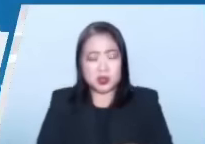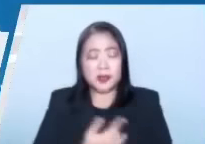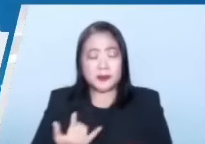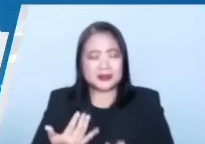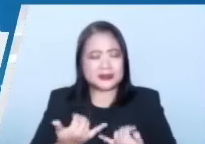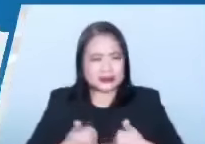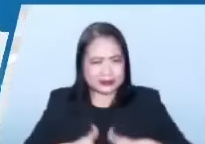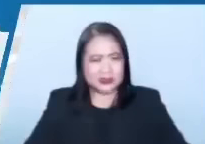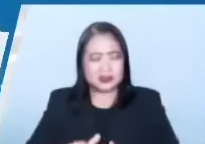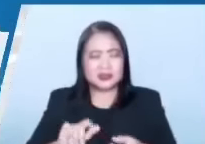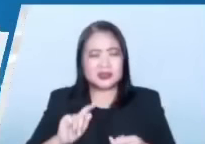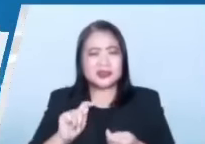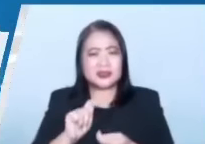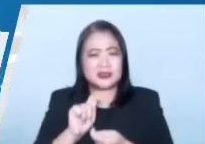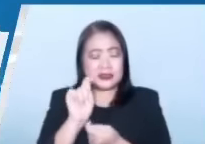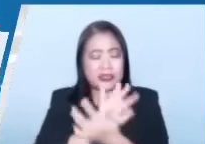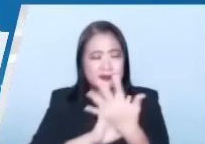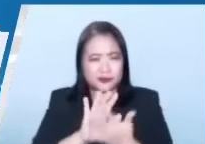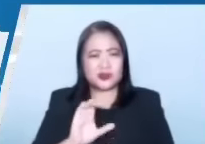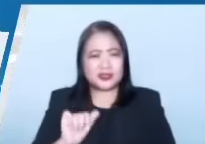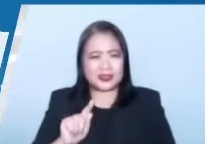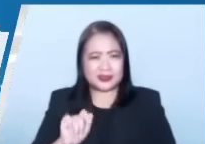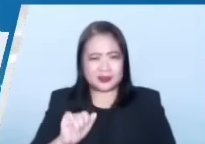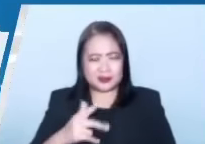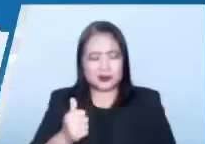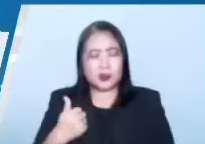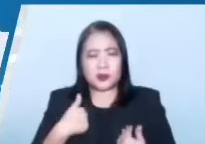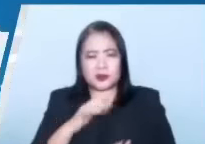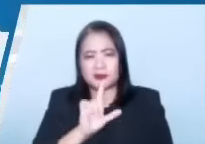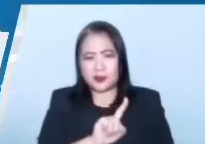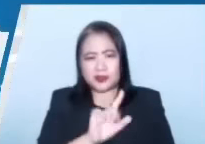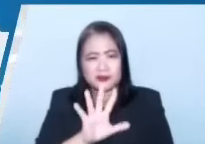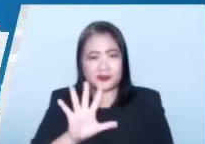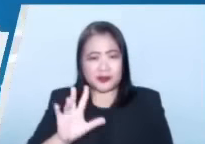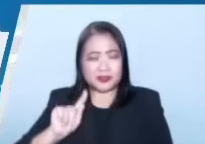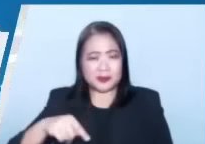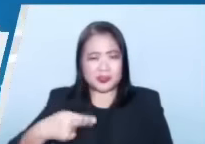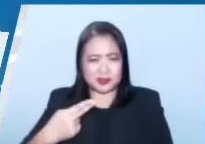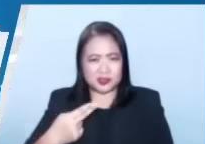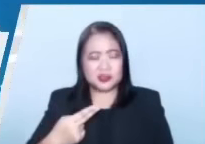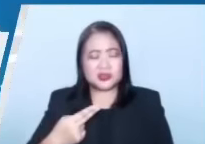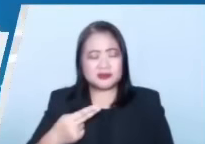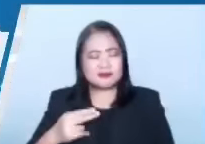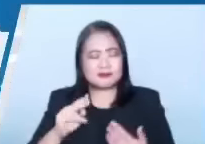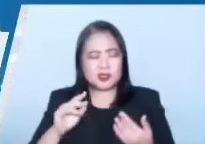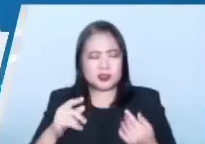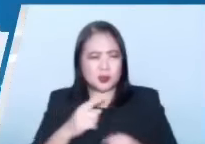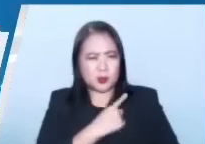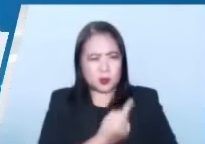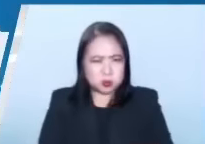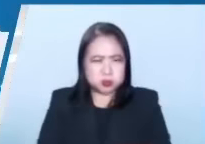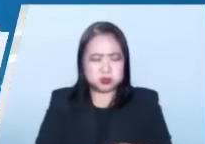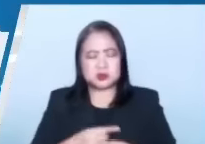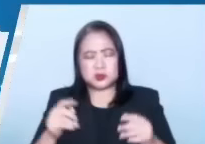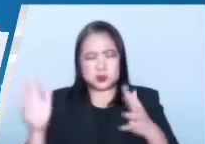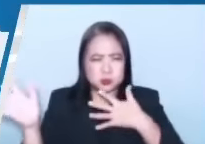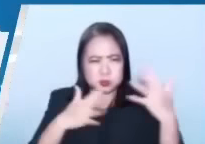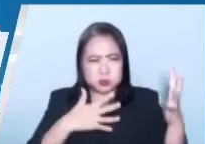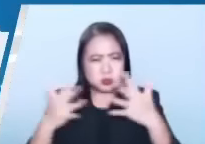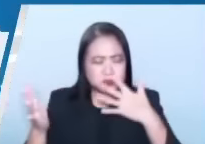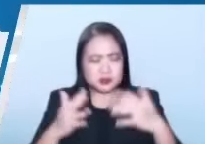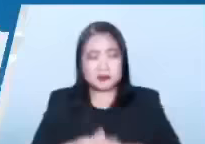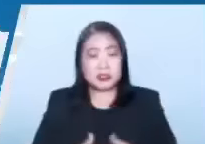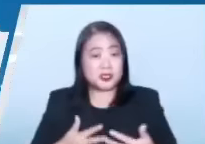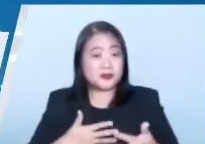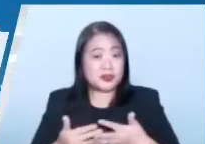no? Umaabot pa rin sa 155 kilometers per hour yung kanyang taglay na lakas ng hangin. So kahit Bagyong Mina